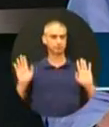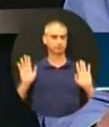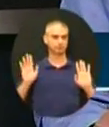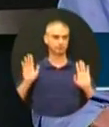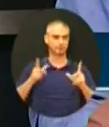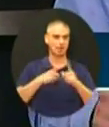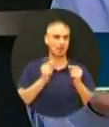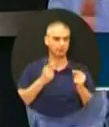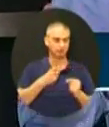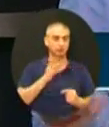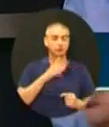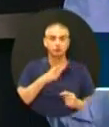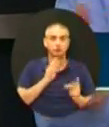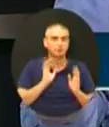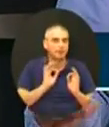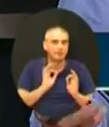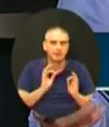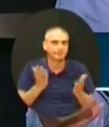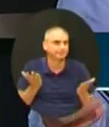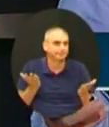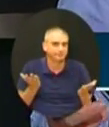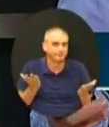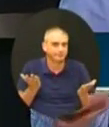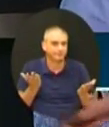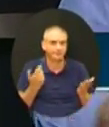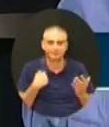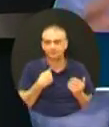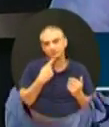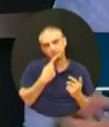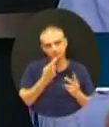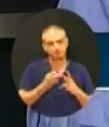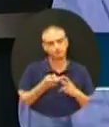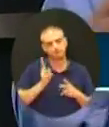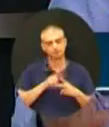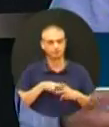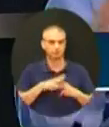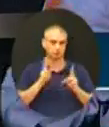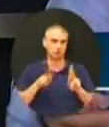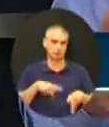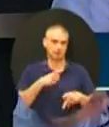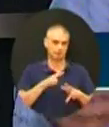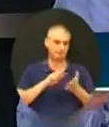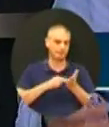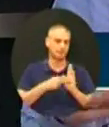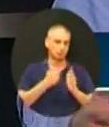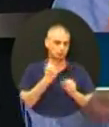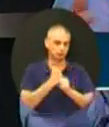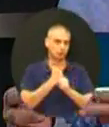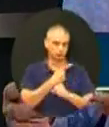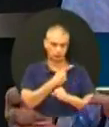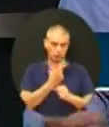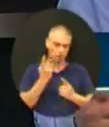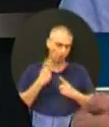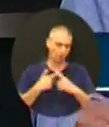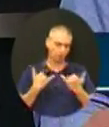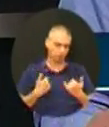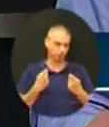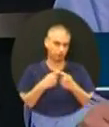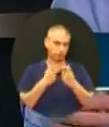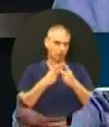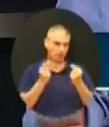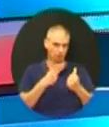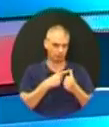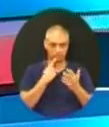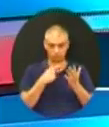קריטות ברצועת עזה, יש פה באמת אלמנט שהוא, הייתי אומר, מחמיר באופן משמעותי את המדיניות שננקטה על ידו עד כה בנושא רצועת